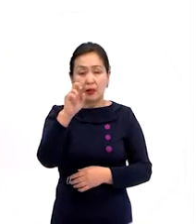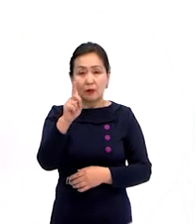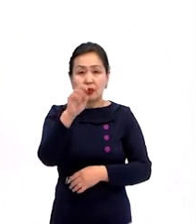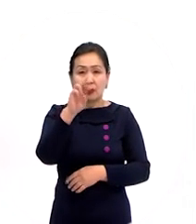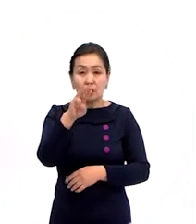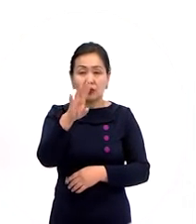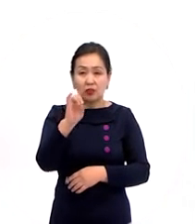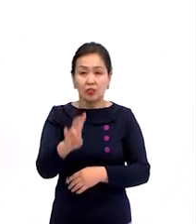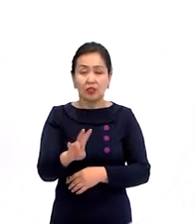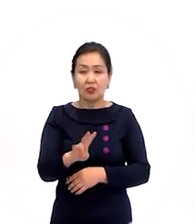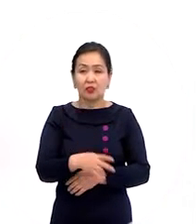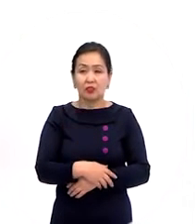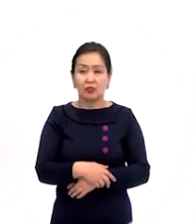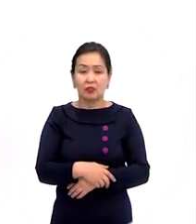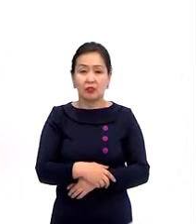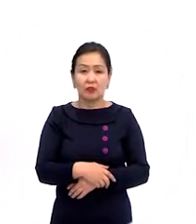Улаанбаатар хотын